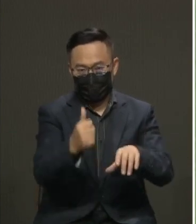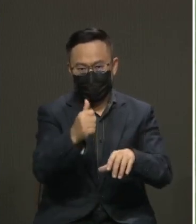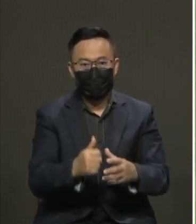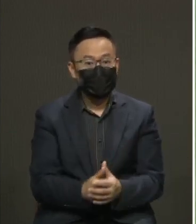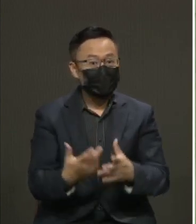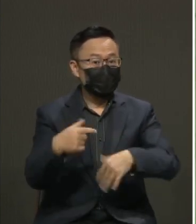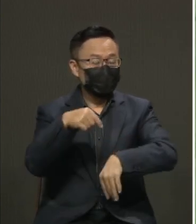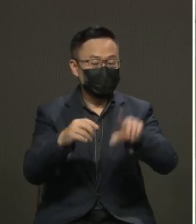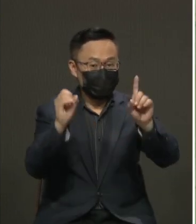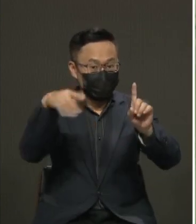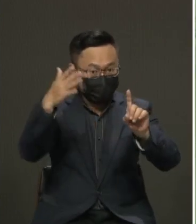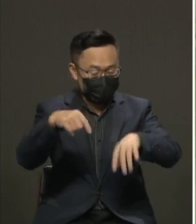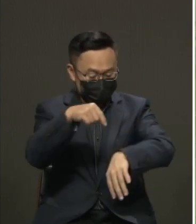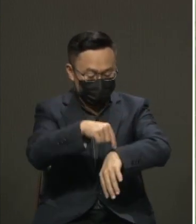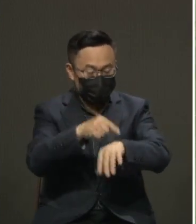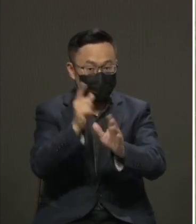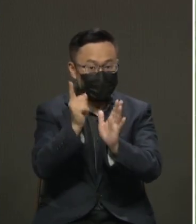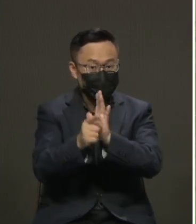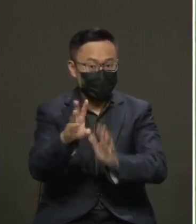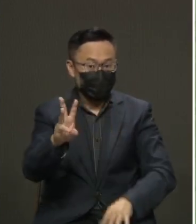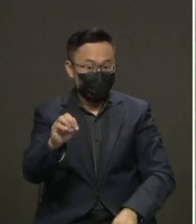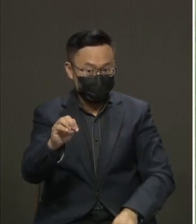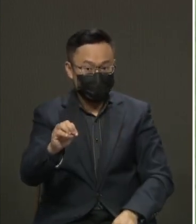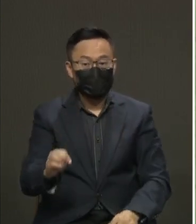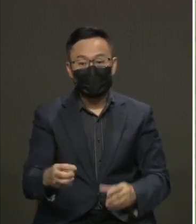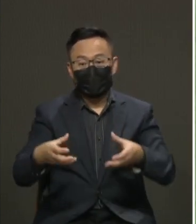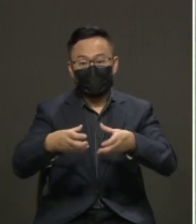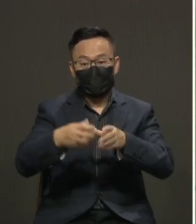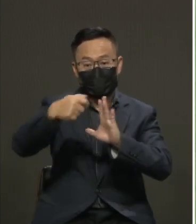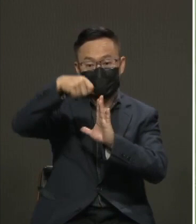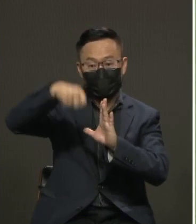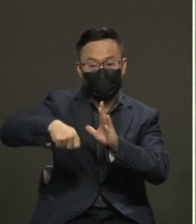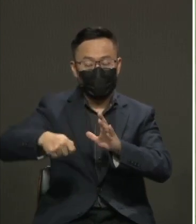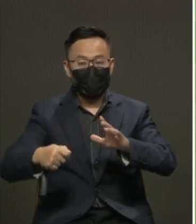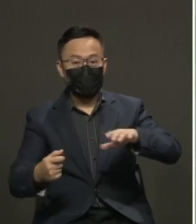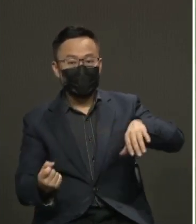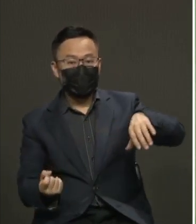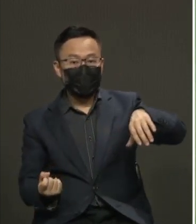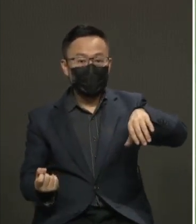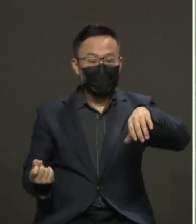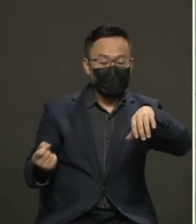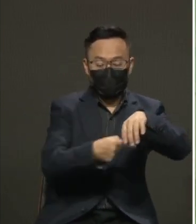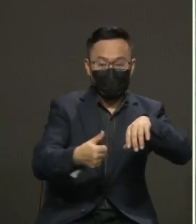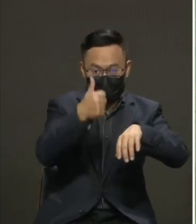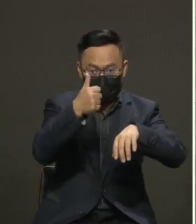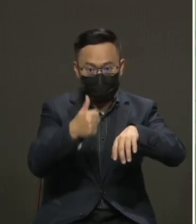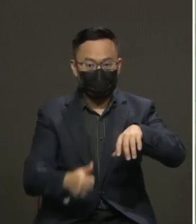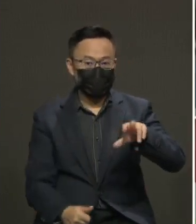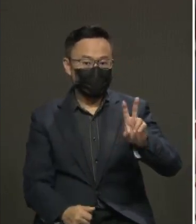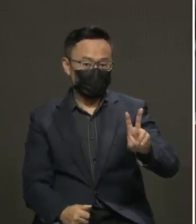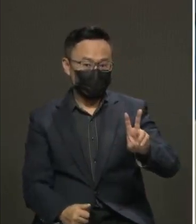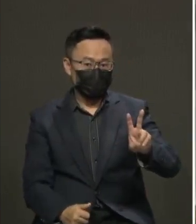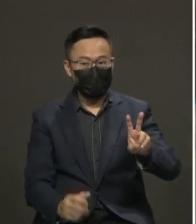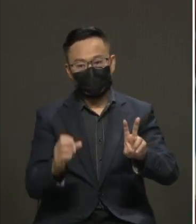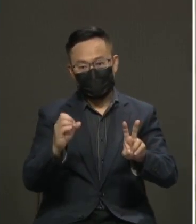นาทีที่60ค่ะเจ้าบ้านมาได้ประตูเพิ่มจากจังหวะที่ซีโรดเนี่ยไหลบอลมาให้มอร์แกนฟอริเออร์ค่ะแล้วก็เป็นมอร์แกนยิงไปเน้นๆเลย